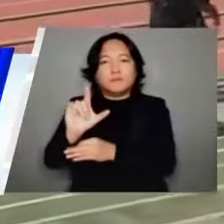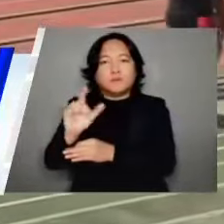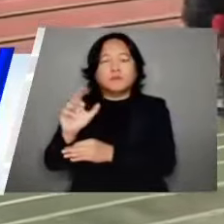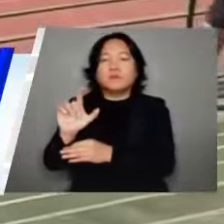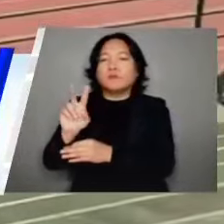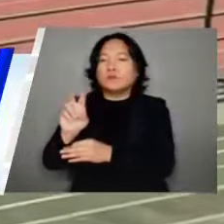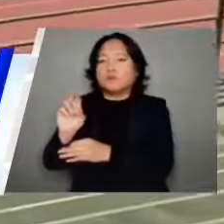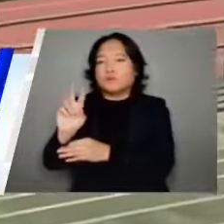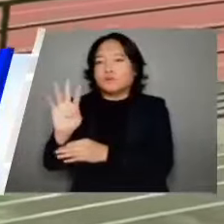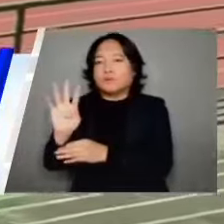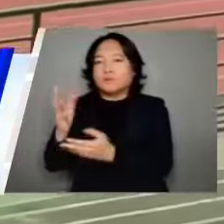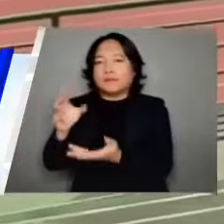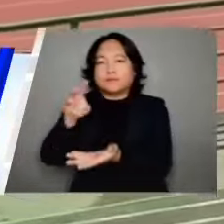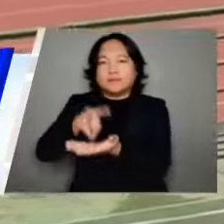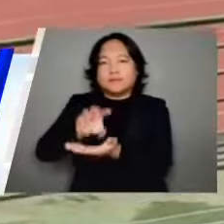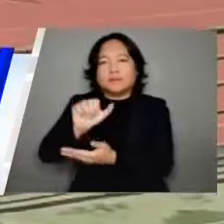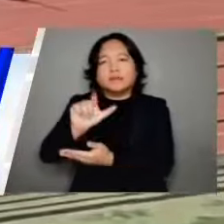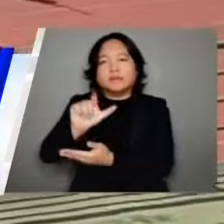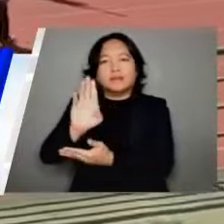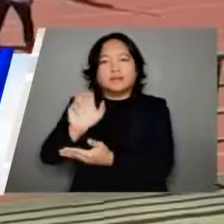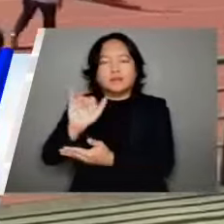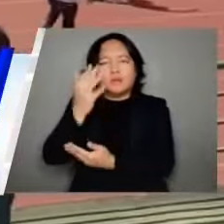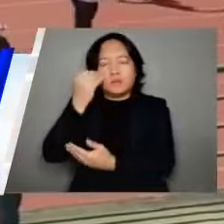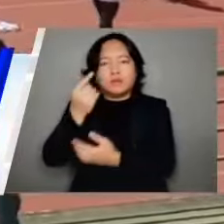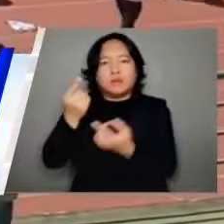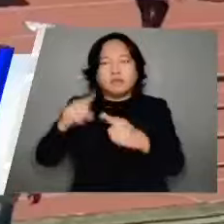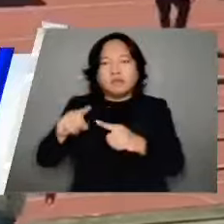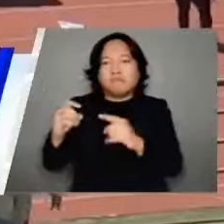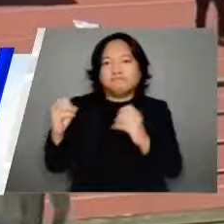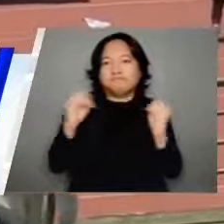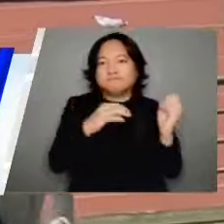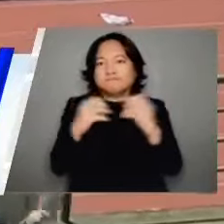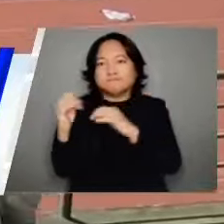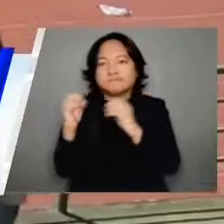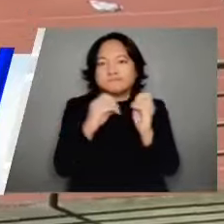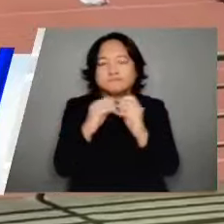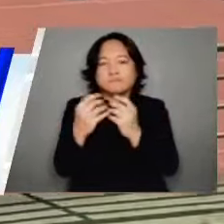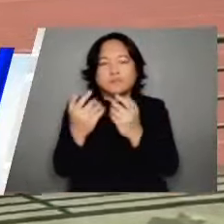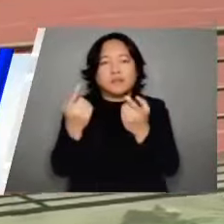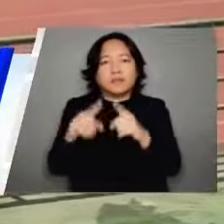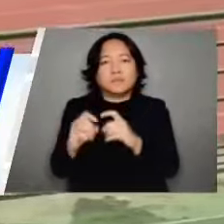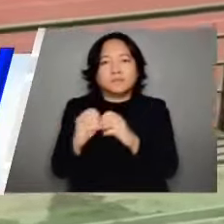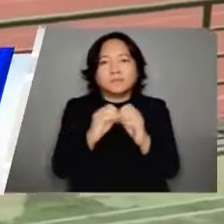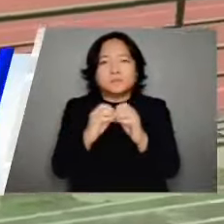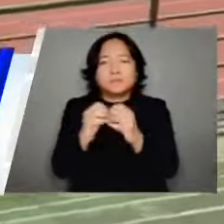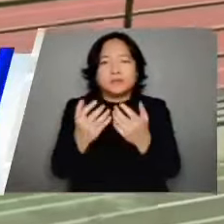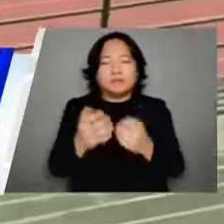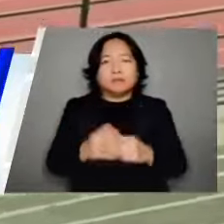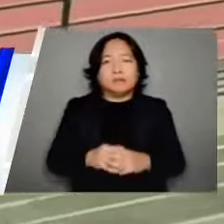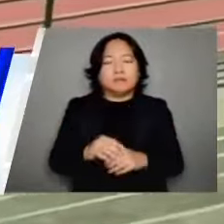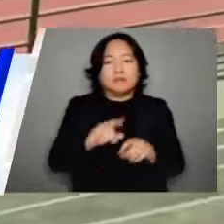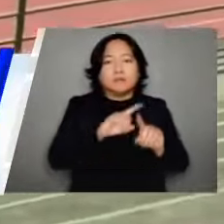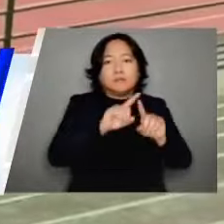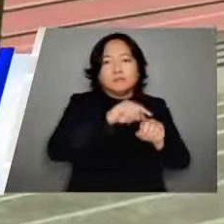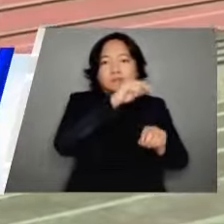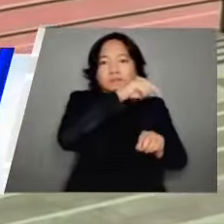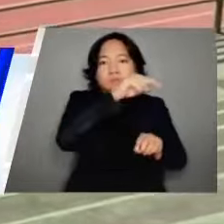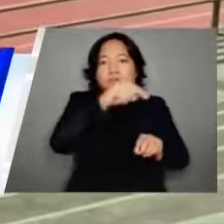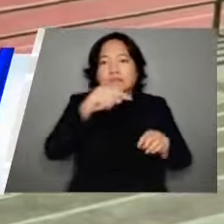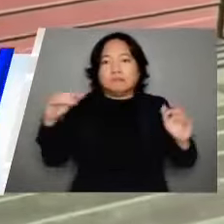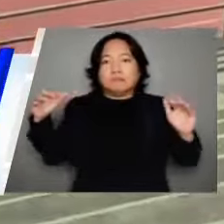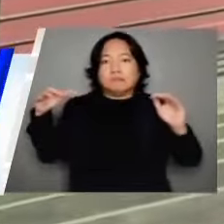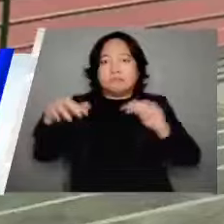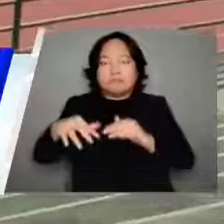Albay. Nagkapikunan po umano ang mga manlalaro ng mga koponan mula Naga at Masbate kaya